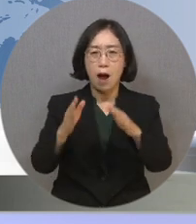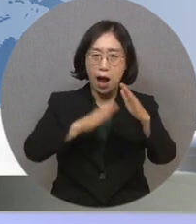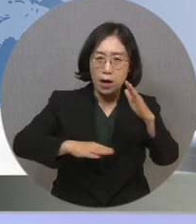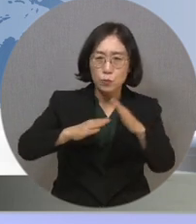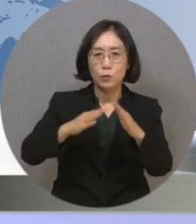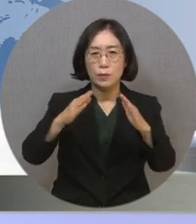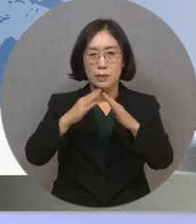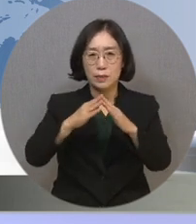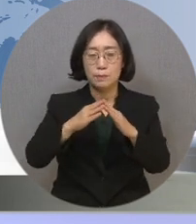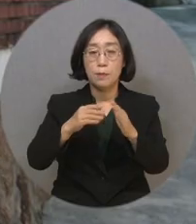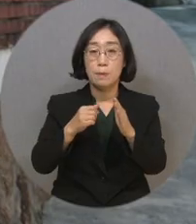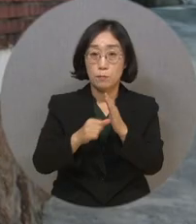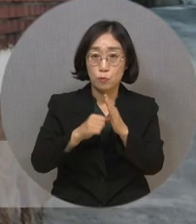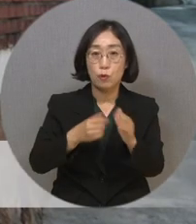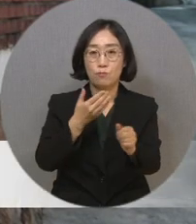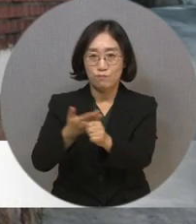지원합니다.